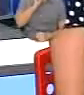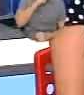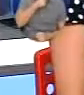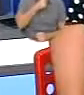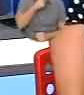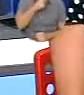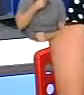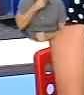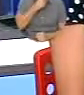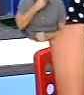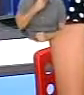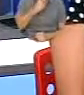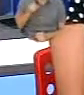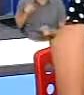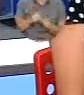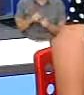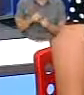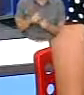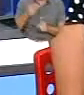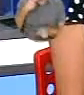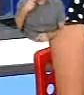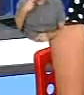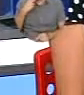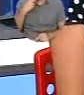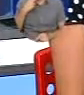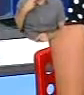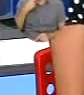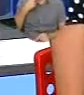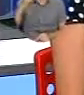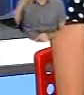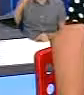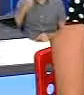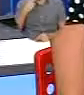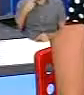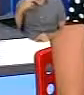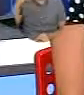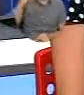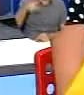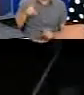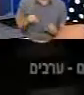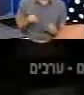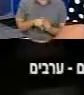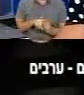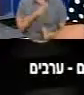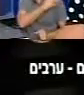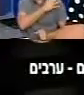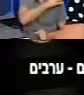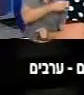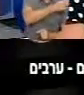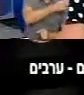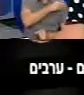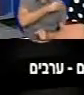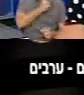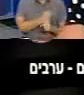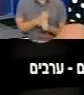זה. הם עובדי כתף אל כתף, היהודים והערבים, אמר פעמיים ערבים בטעות, הם כמו עובדי כתף אל כתף, היהודים